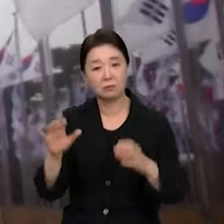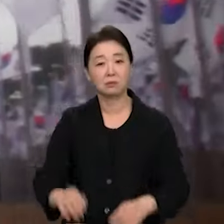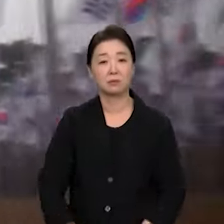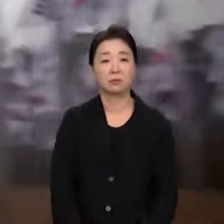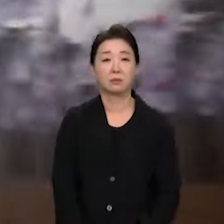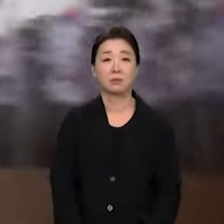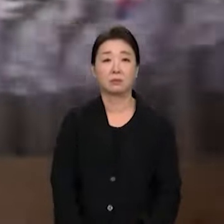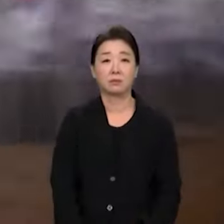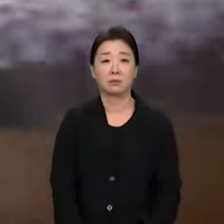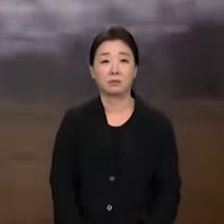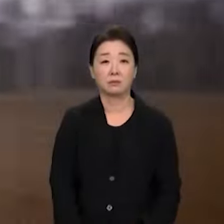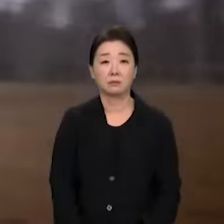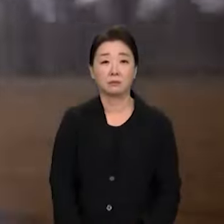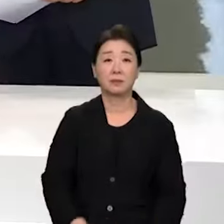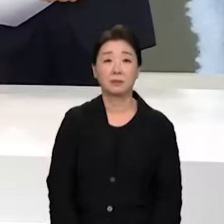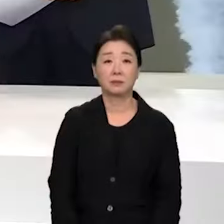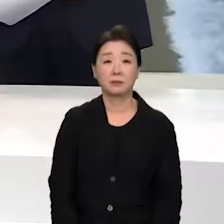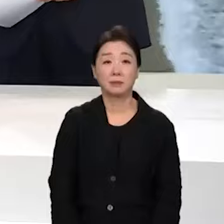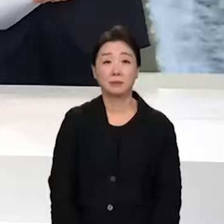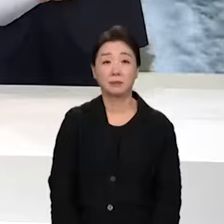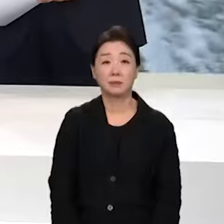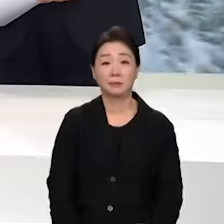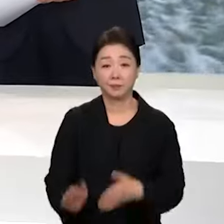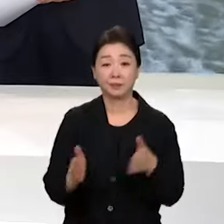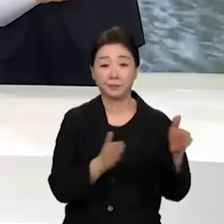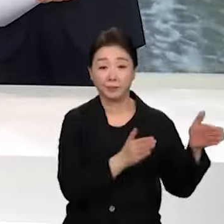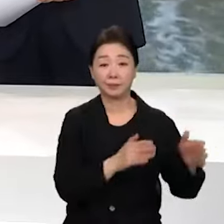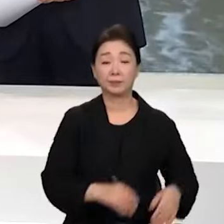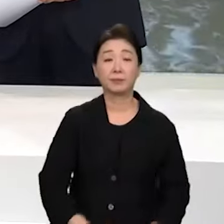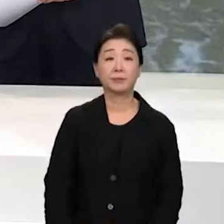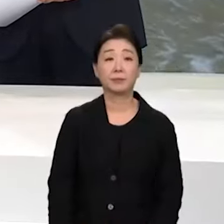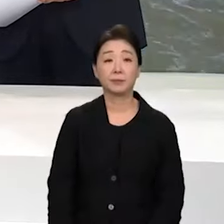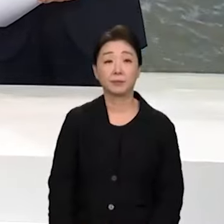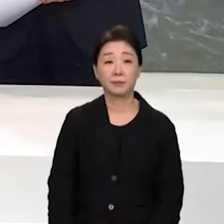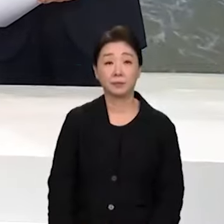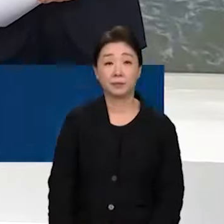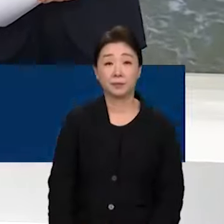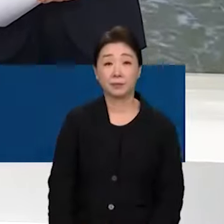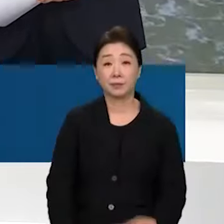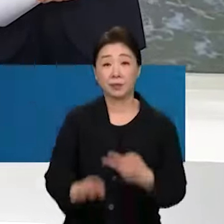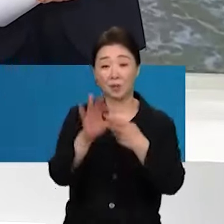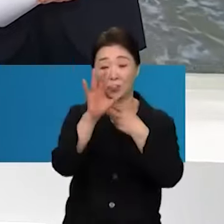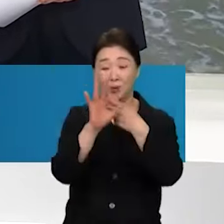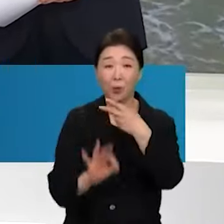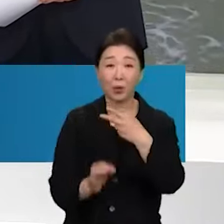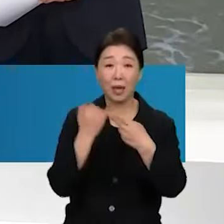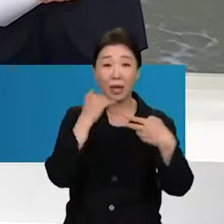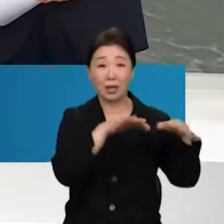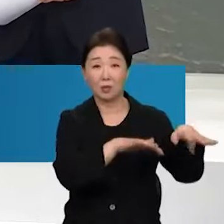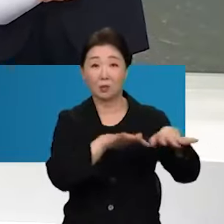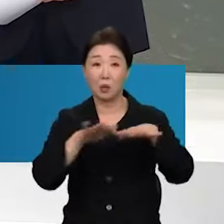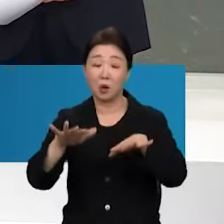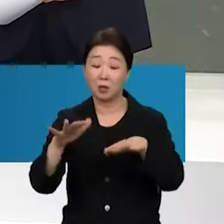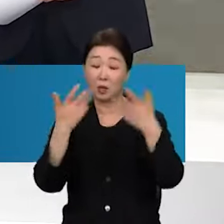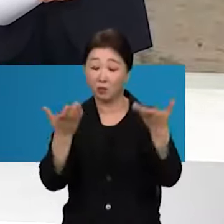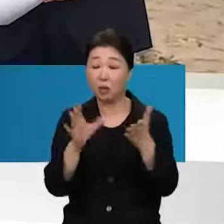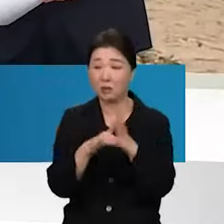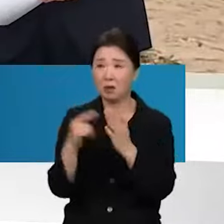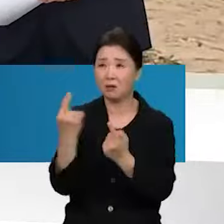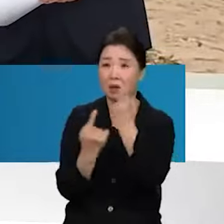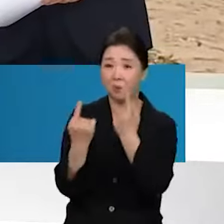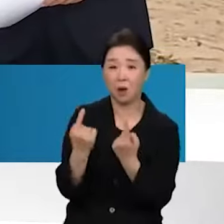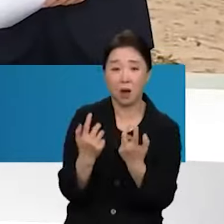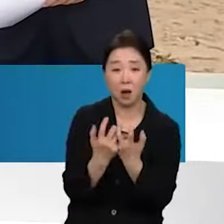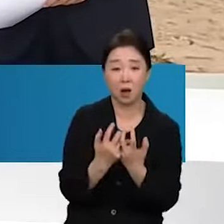JTBC 윤세민입니다. 네, 다음 소식입니다. 동해안 해수욕장은 휴가철을 맞아 한창 붐비 시기인데